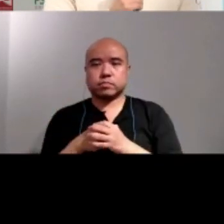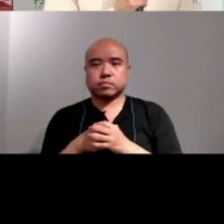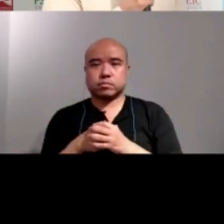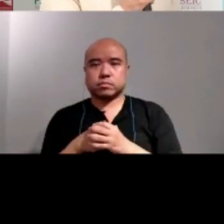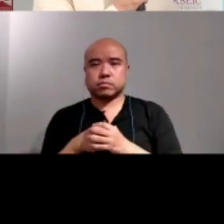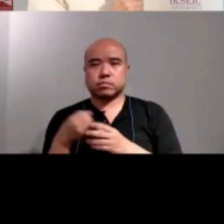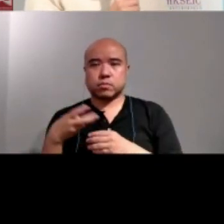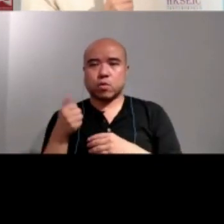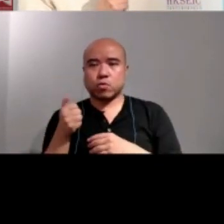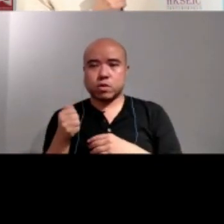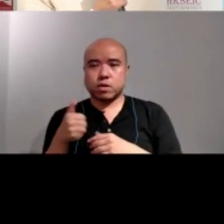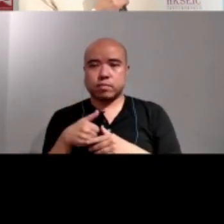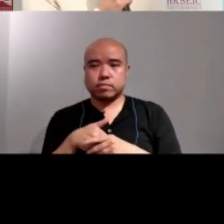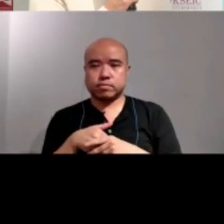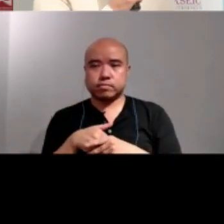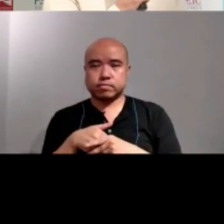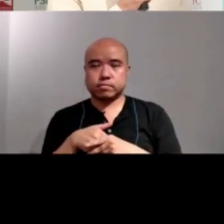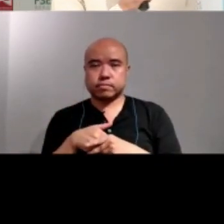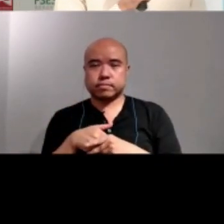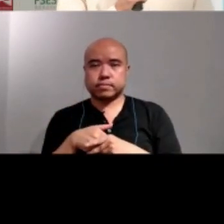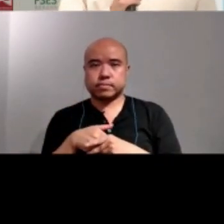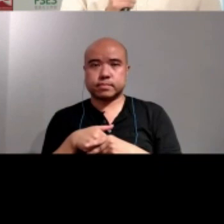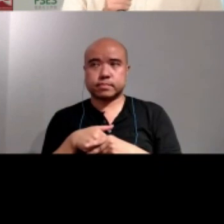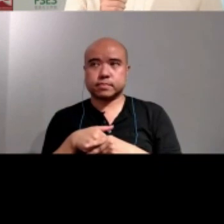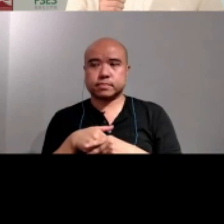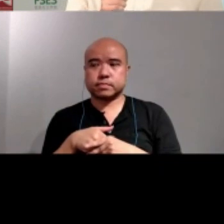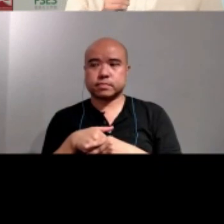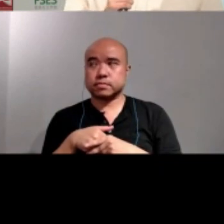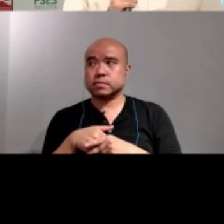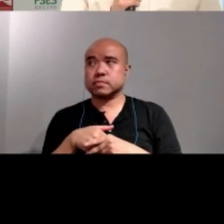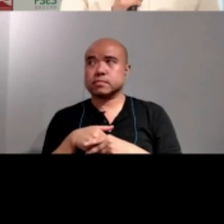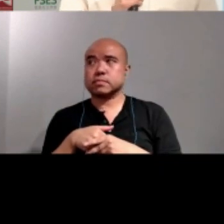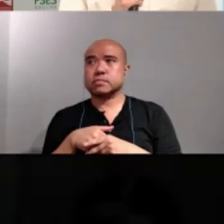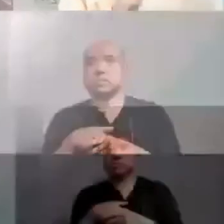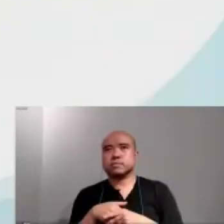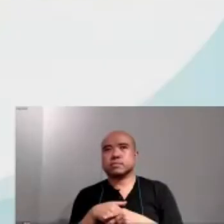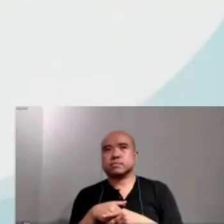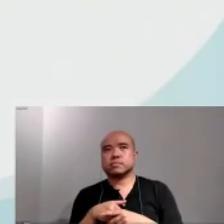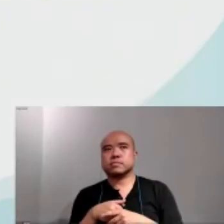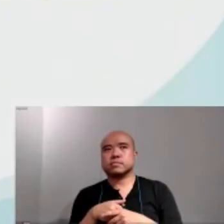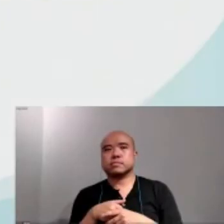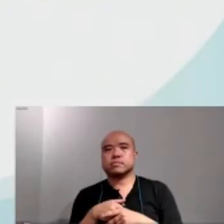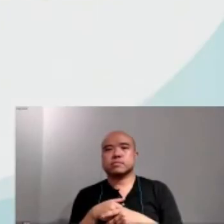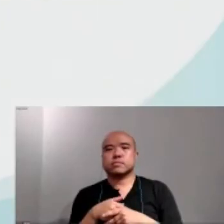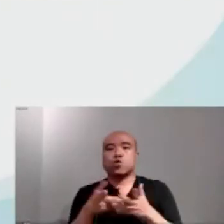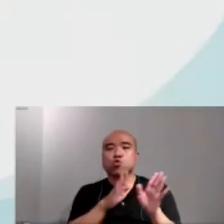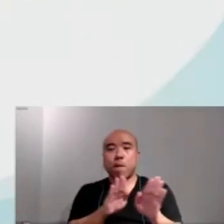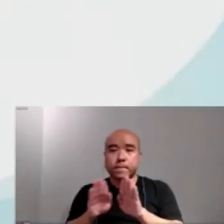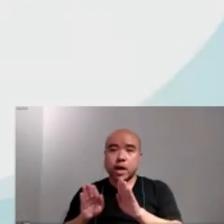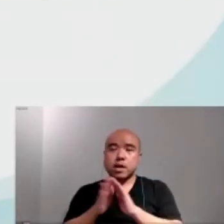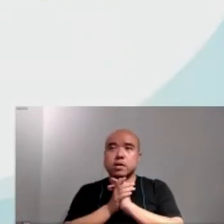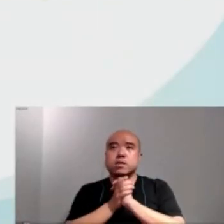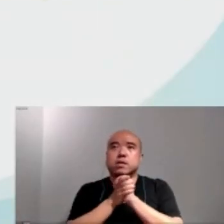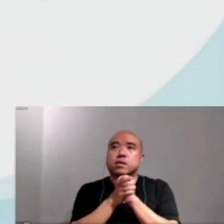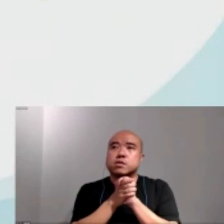再次多謝咁多位嘉賓啦，社企嘅創辦人啦，咁多位嘅主持嘅活動嘅人啦，亦多謝你邀請我